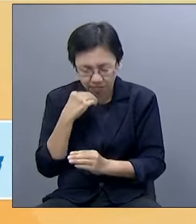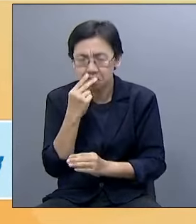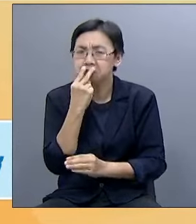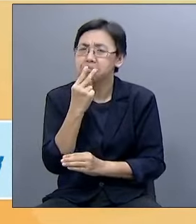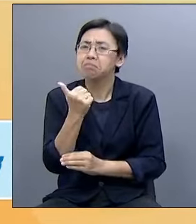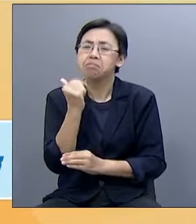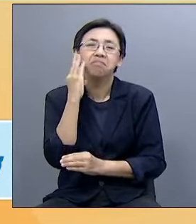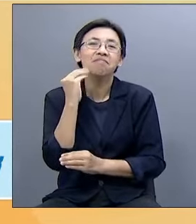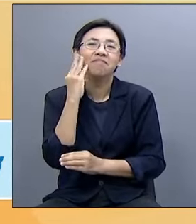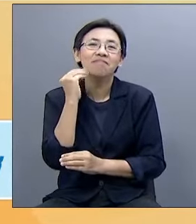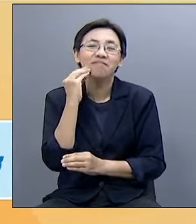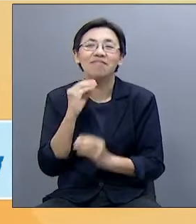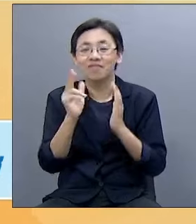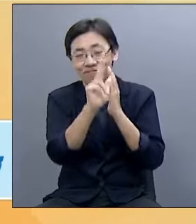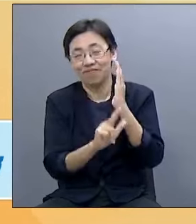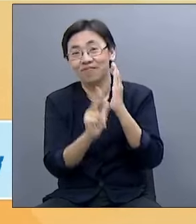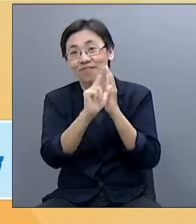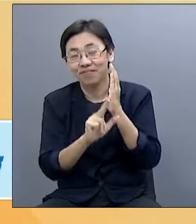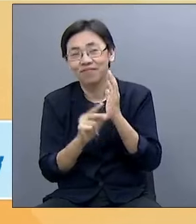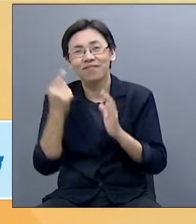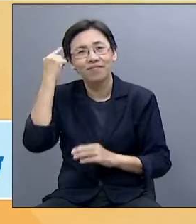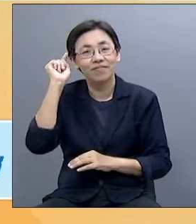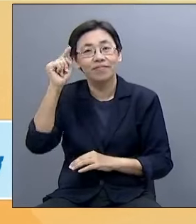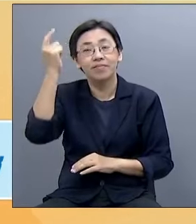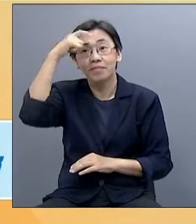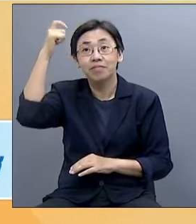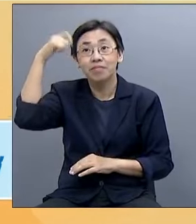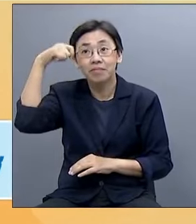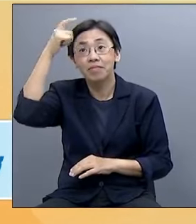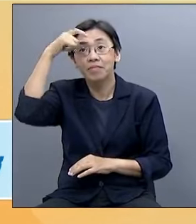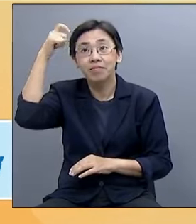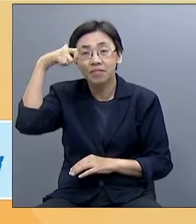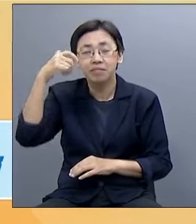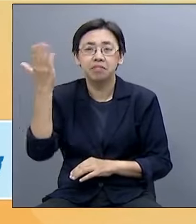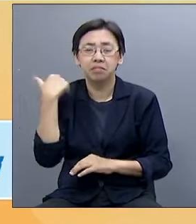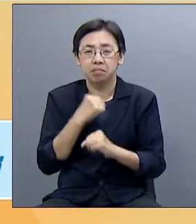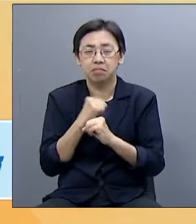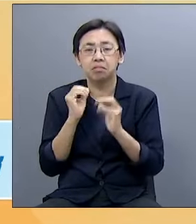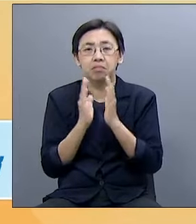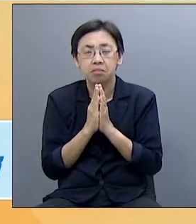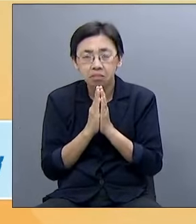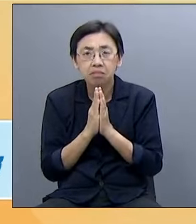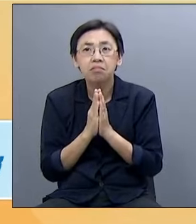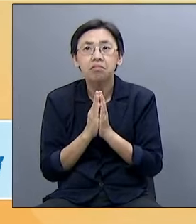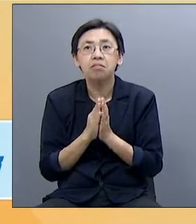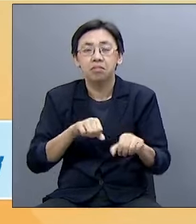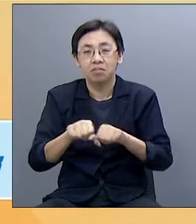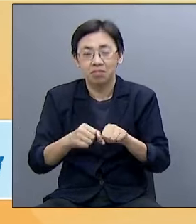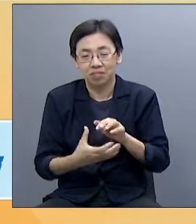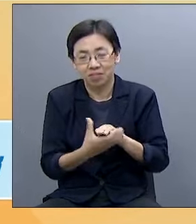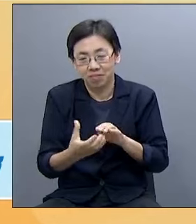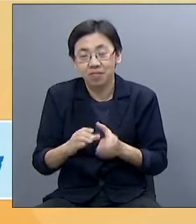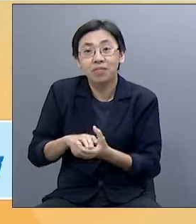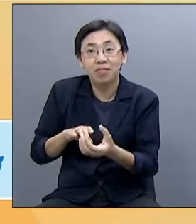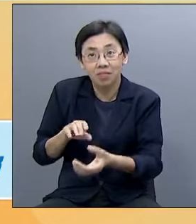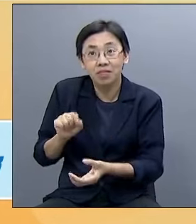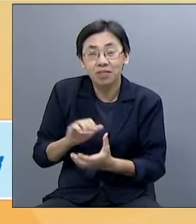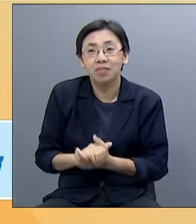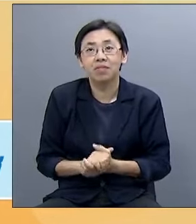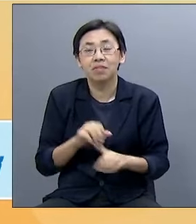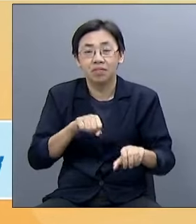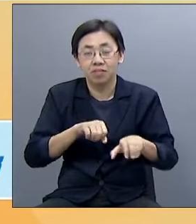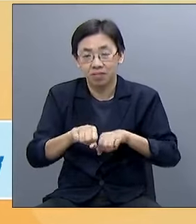มฝั่งโขง เลยนึกถึงที่เมียนมานะคุณผู้ชมที่เมียนมาเนี่ยนะคะเคยไปทำบุญเนี่ยปรากฏว่าเขาถอดรองเท้าคืออย่างคนไทยเนี่ยเราจะถอดรองเท้าใช่ไหมคะ